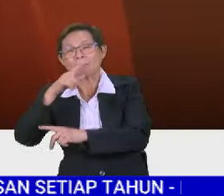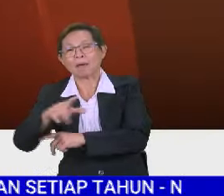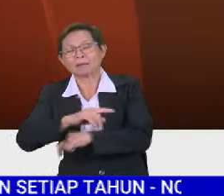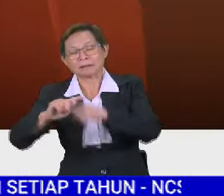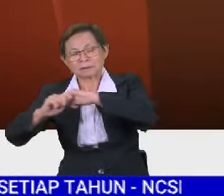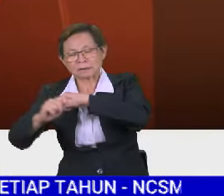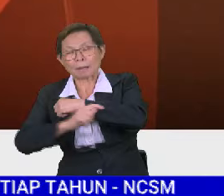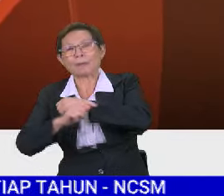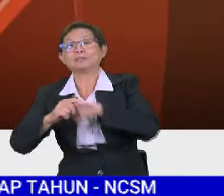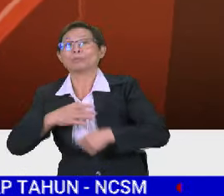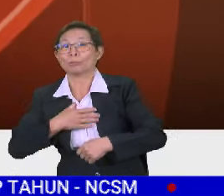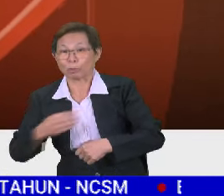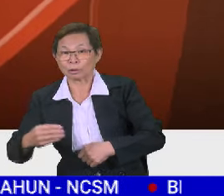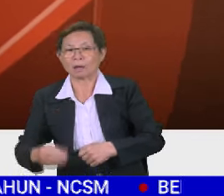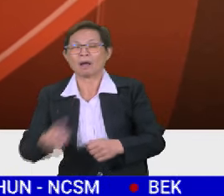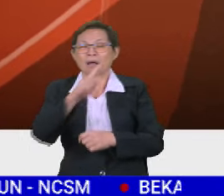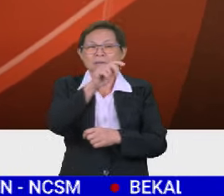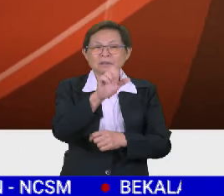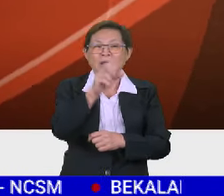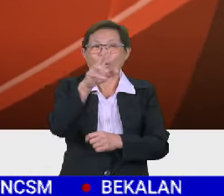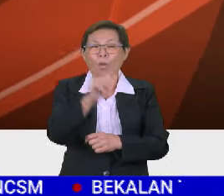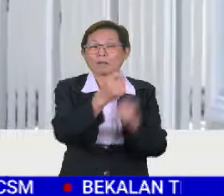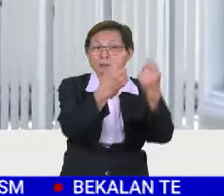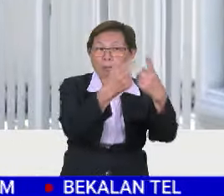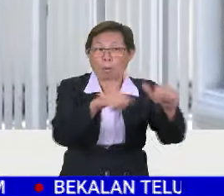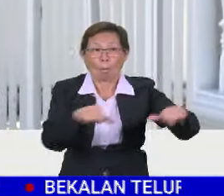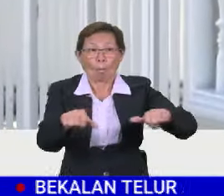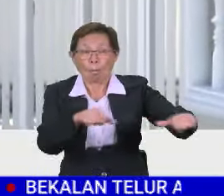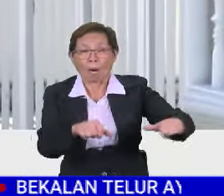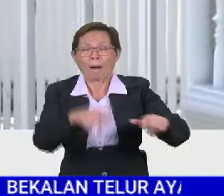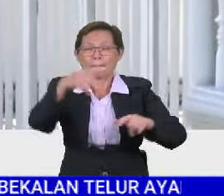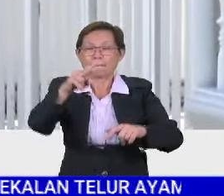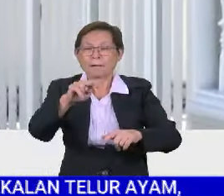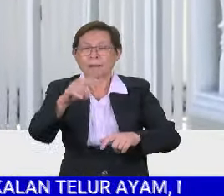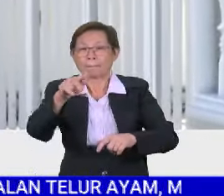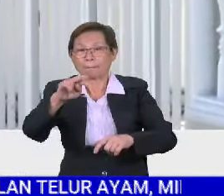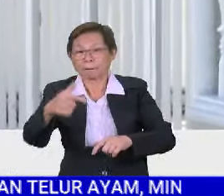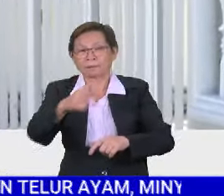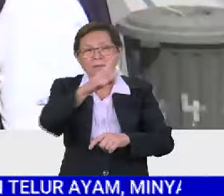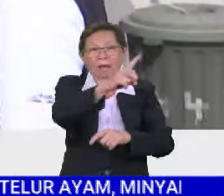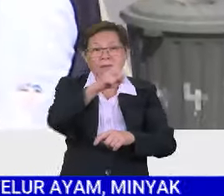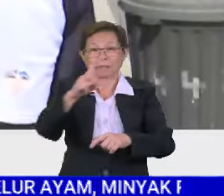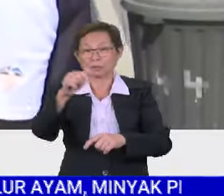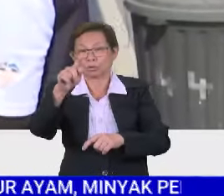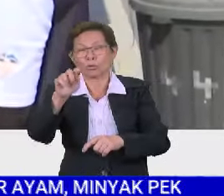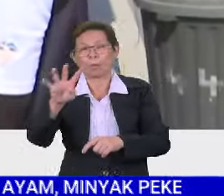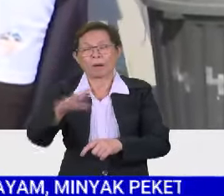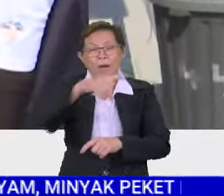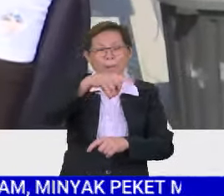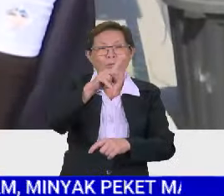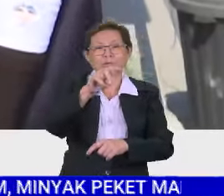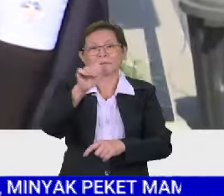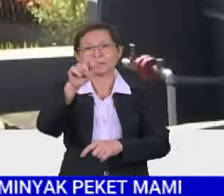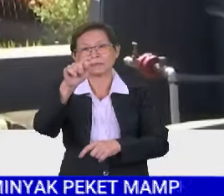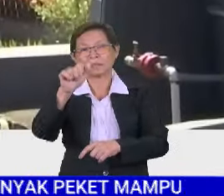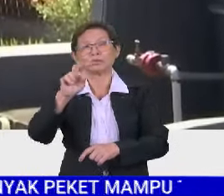Seputih kawah merekotkan 11 babak aktif penampang dan Lahat Datu masing-masing 4 putatan dua